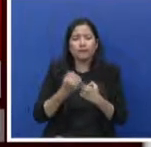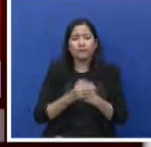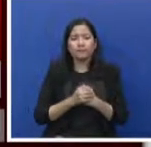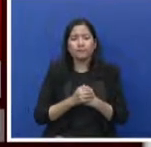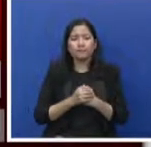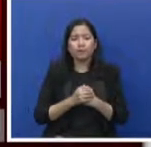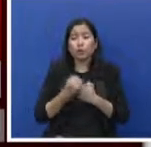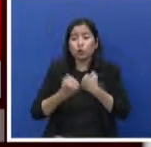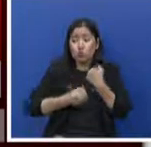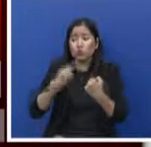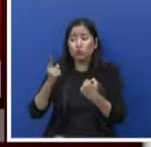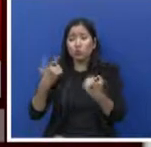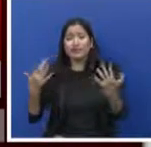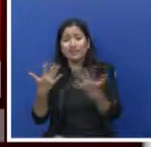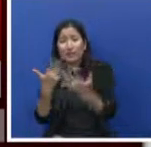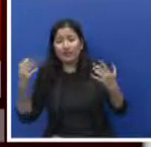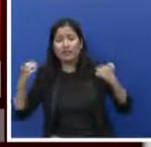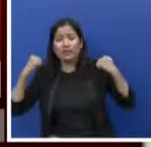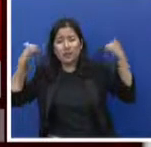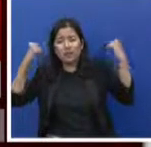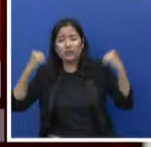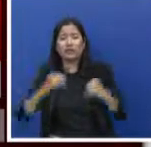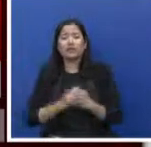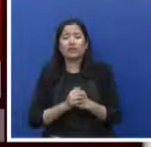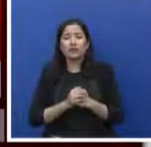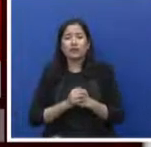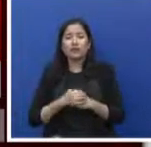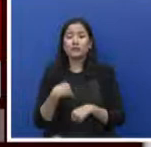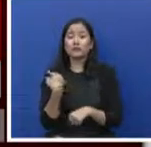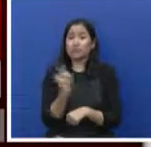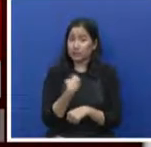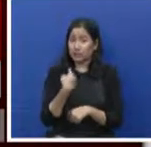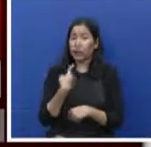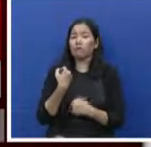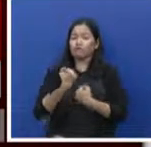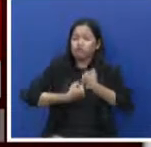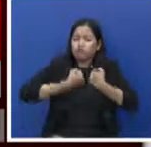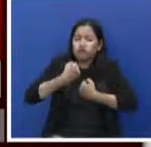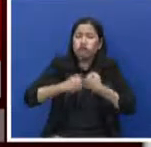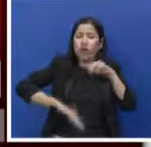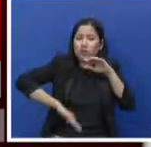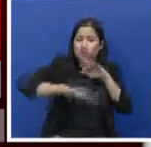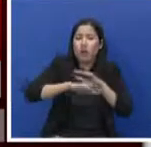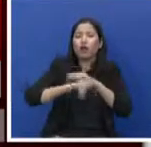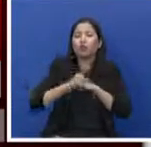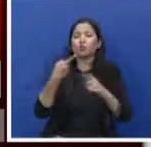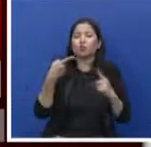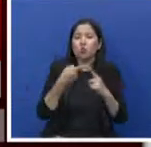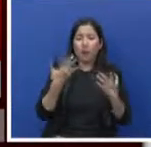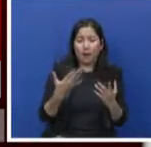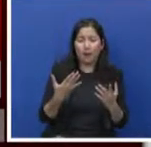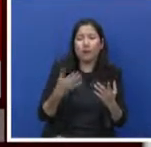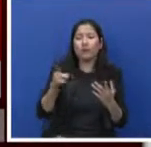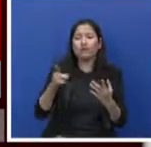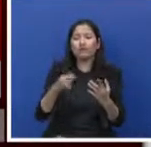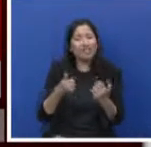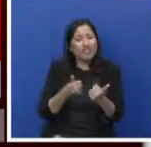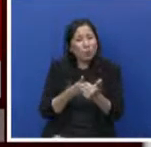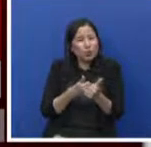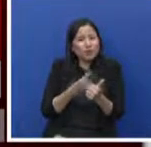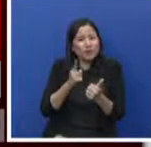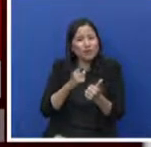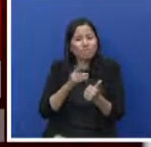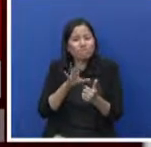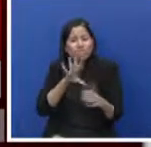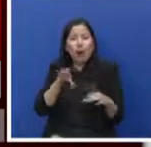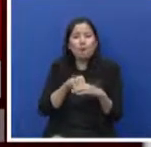bentuk upaya penyehatan bangsa. Kami akan terus semaksimal mungkin berupaya ikut menjadi bagian